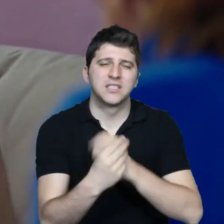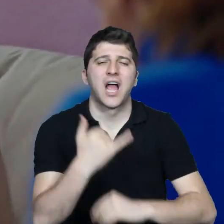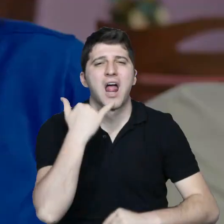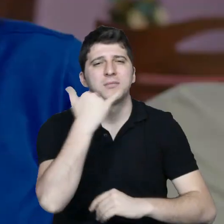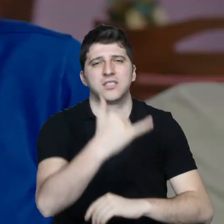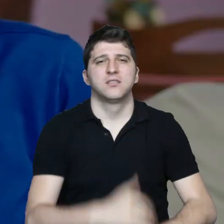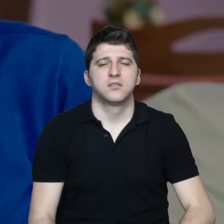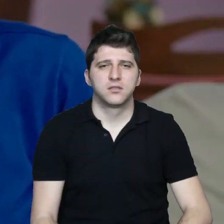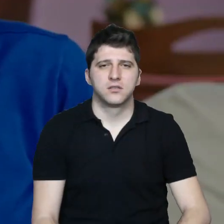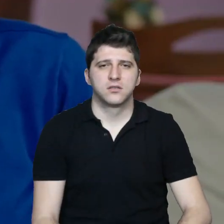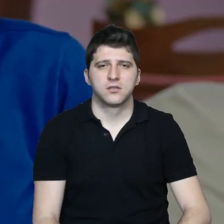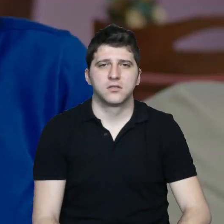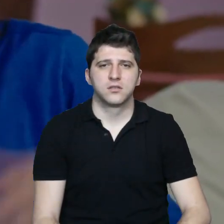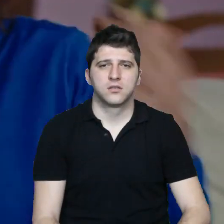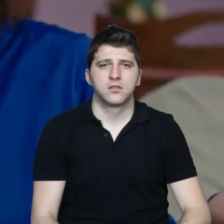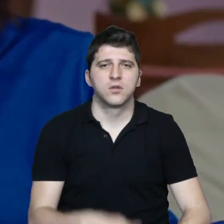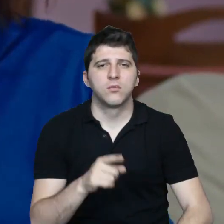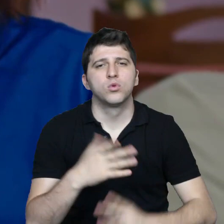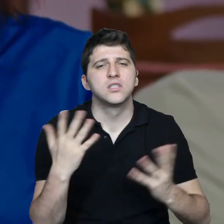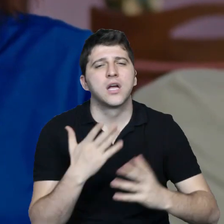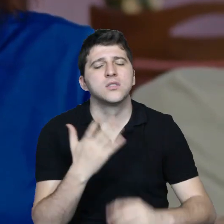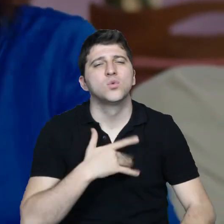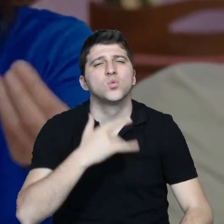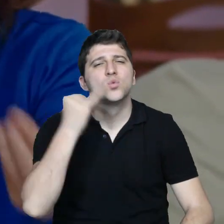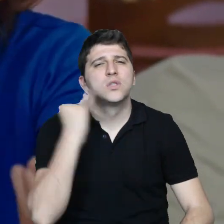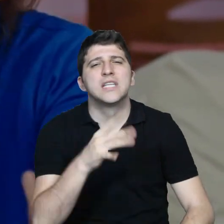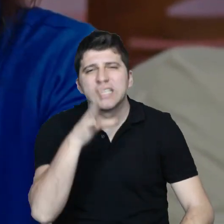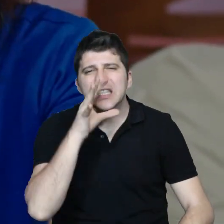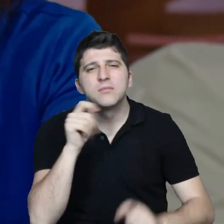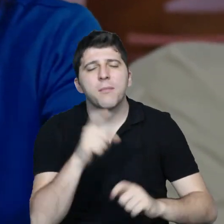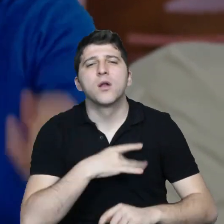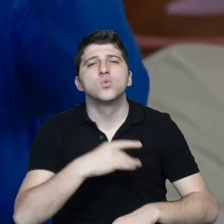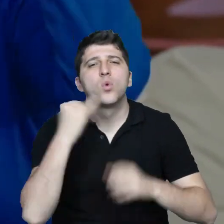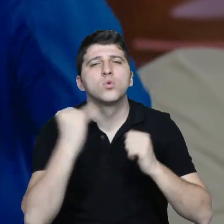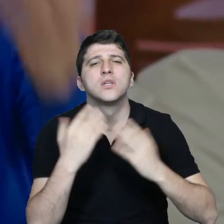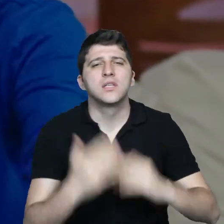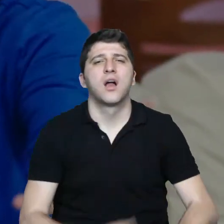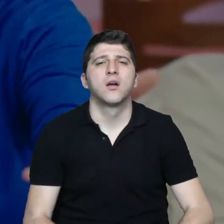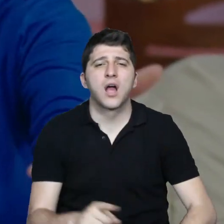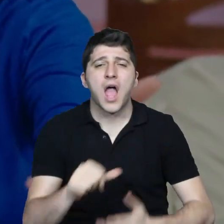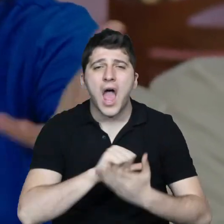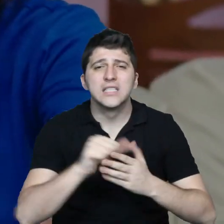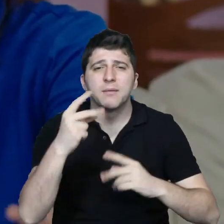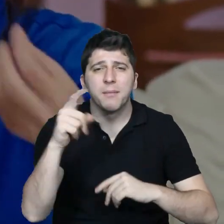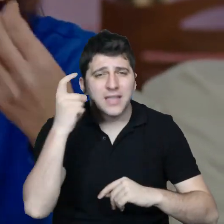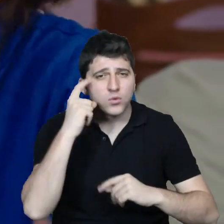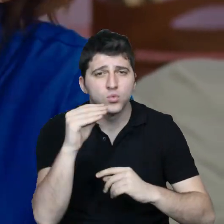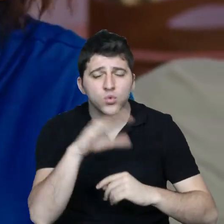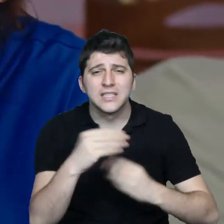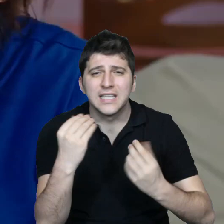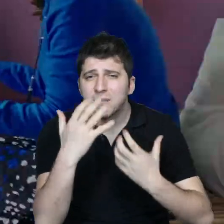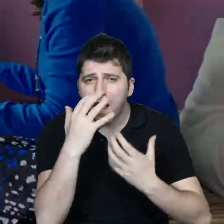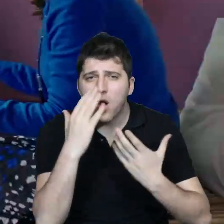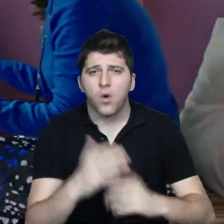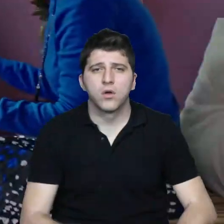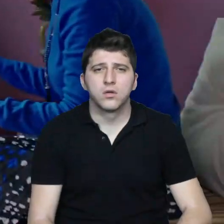aramışlar işte. Ya bu nasıl bir kötülük ya? Kim yapar bu kötülüğü? Ya burada herkes İbrahim'i tanır, çocuklarına gözü gibi